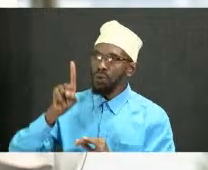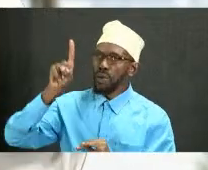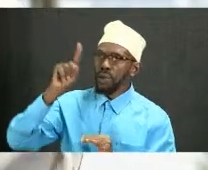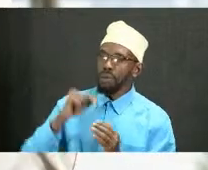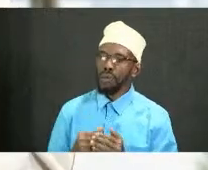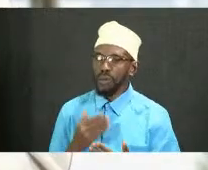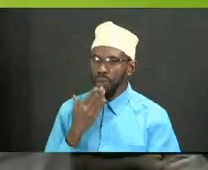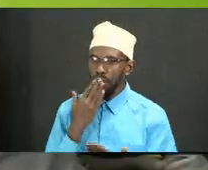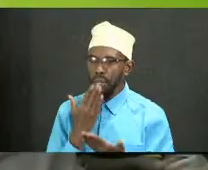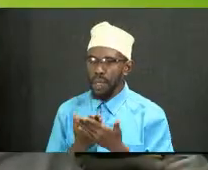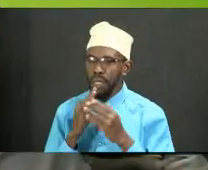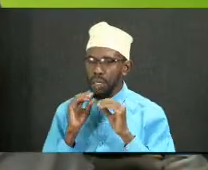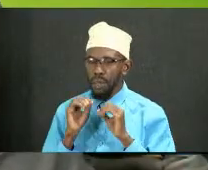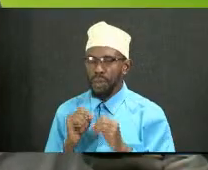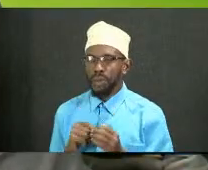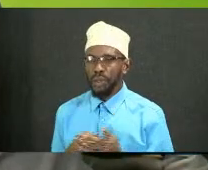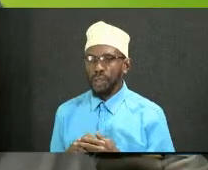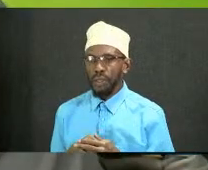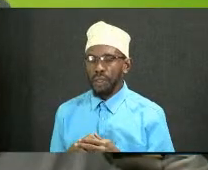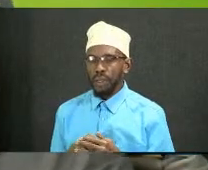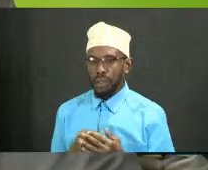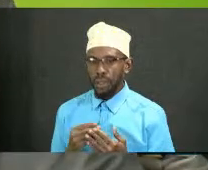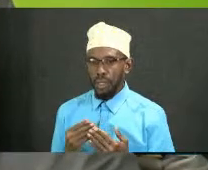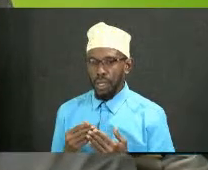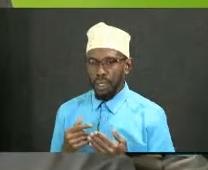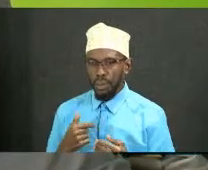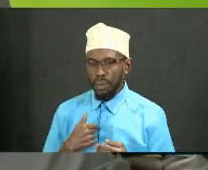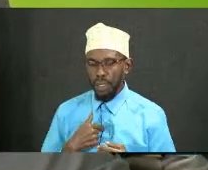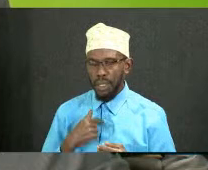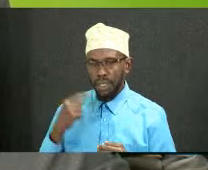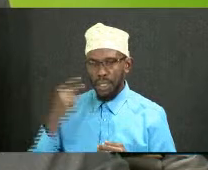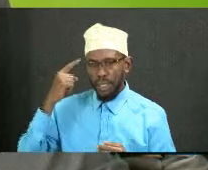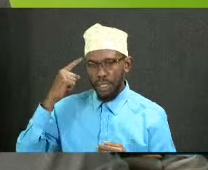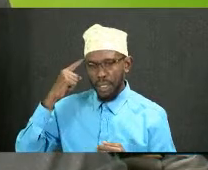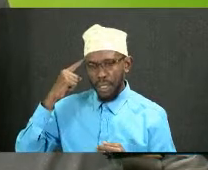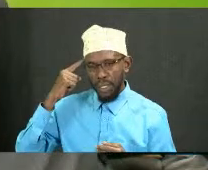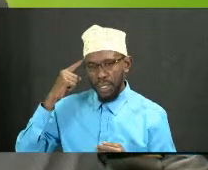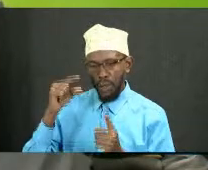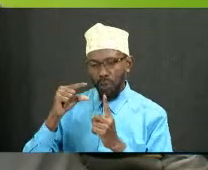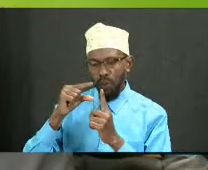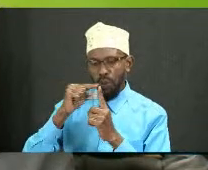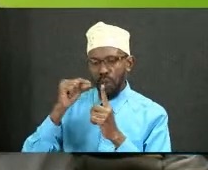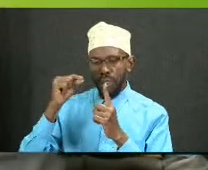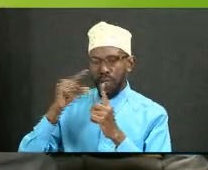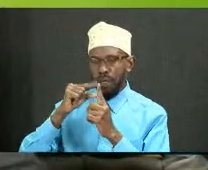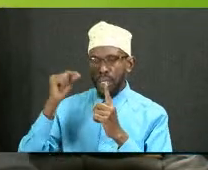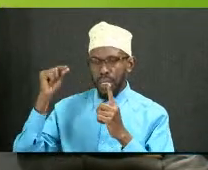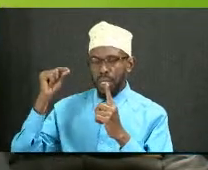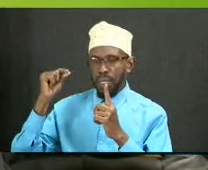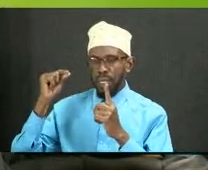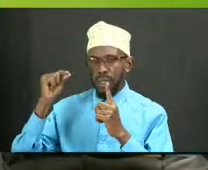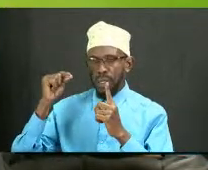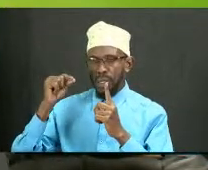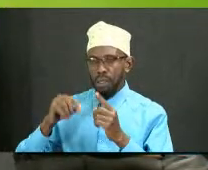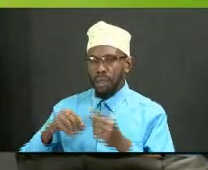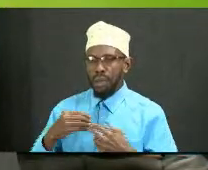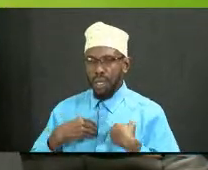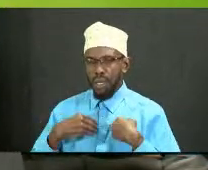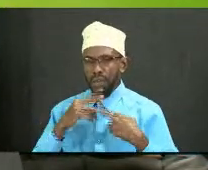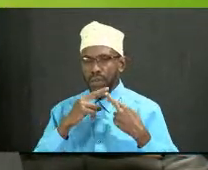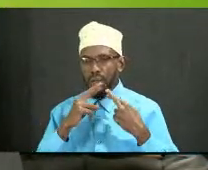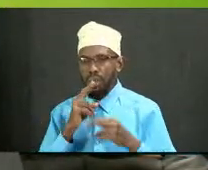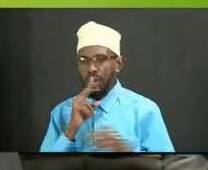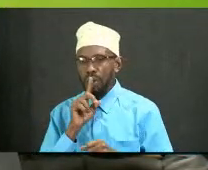Naam, asante kwa mafumu hayo. Lakini nafikiri pia katika kauli yako vile umegusia kuhusu watu